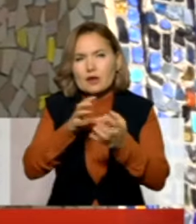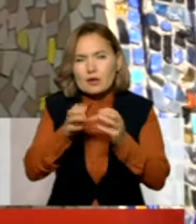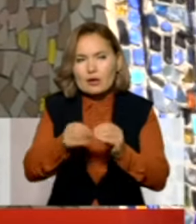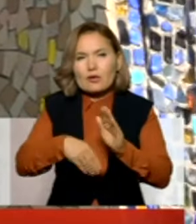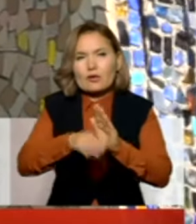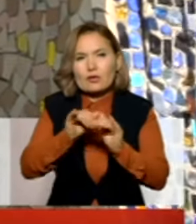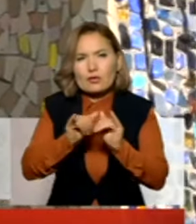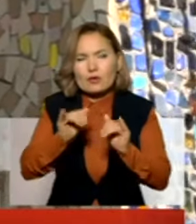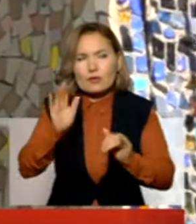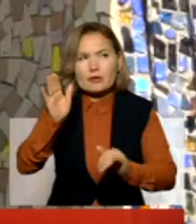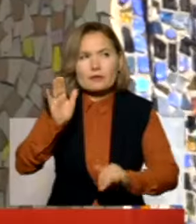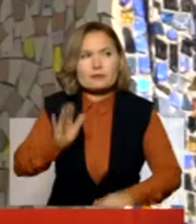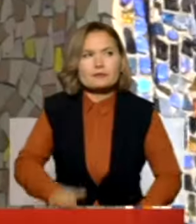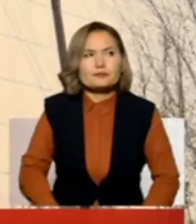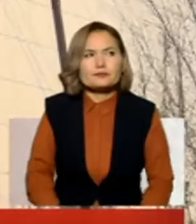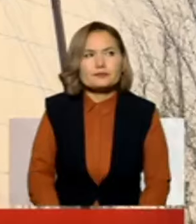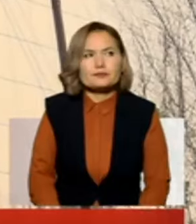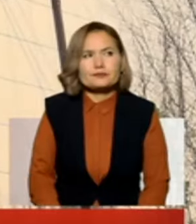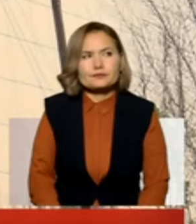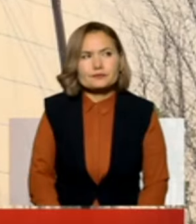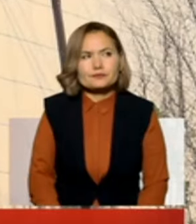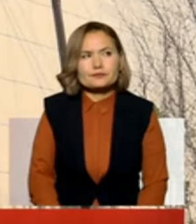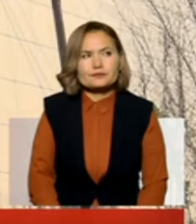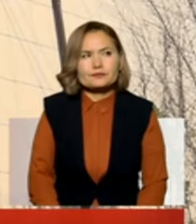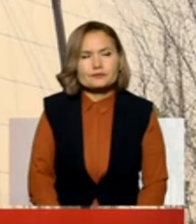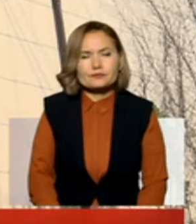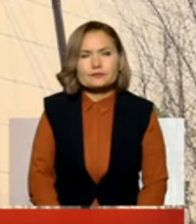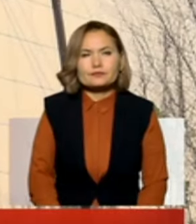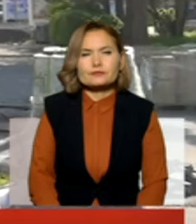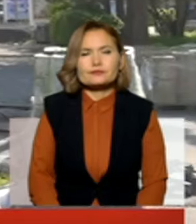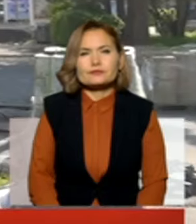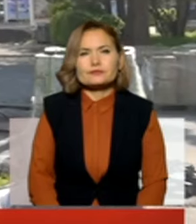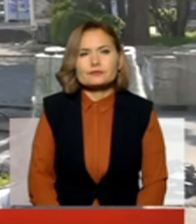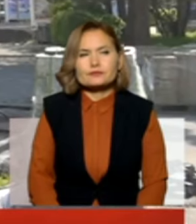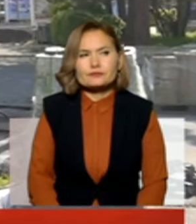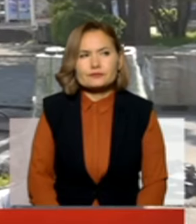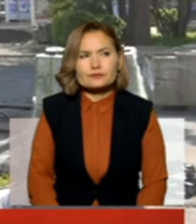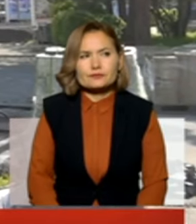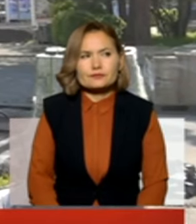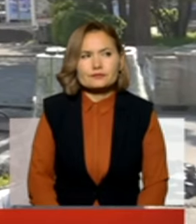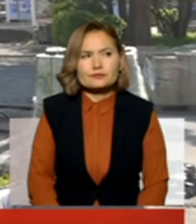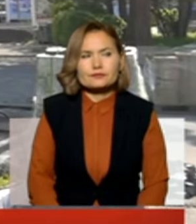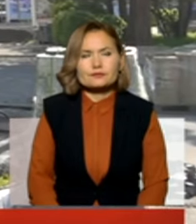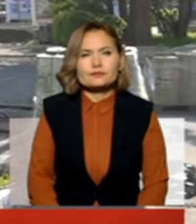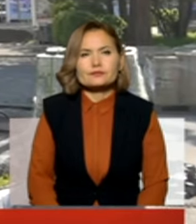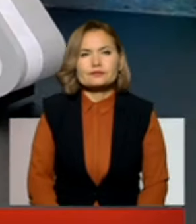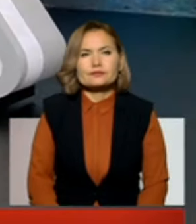тура келеді. Жандос Бақытұлы, Бекзат Сәбетұлы, Қазақстан ұлттық телеарнасы, Қарағанды облысы.